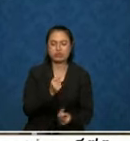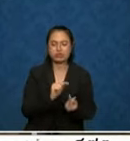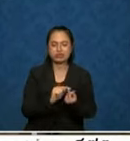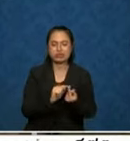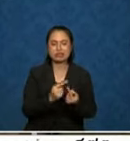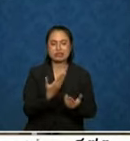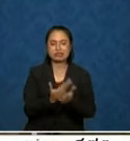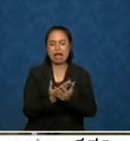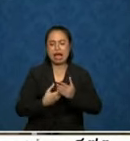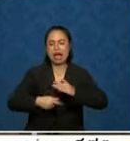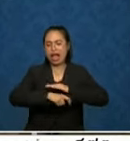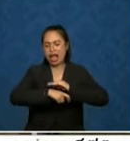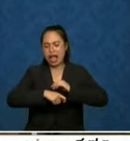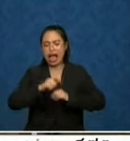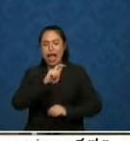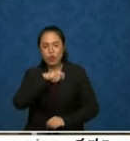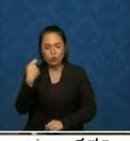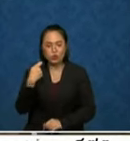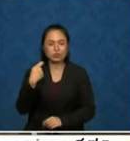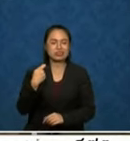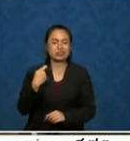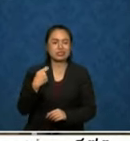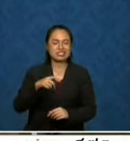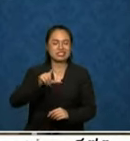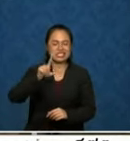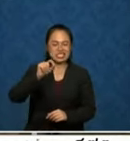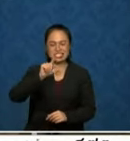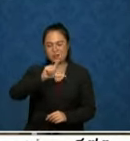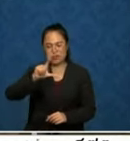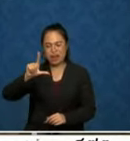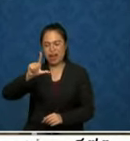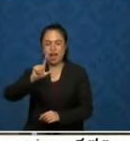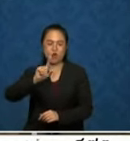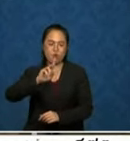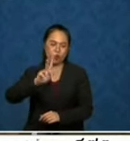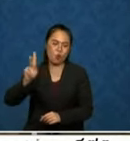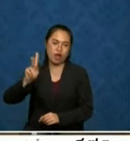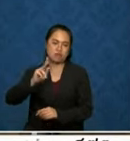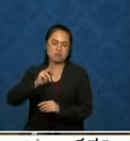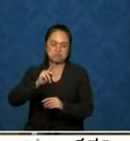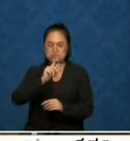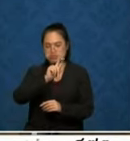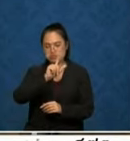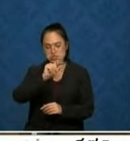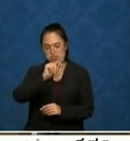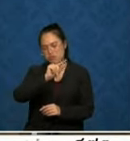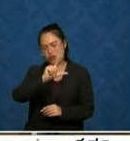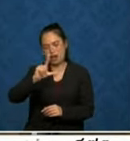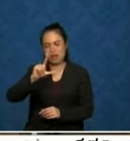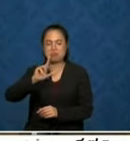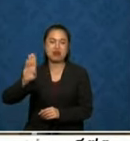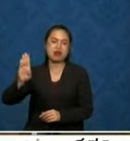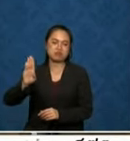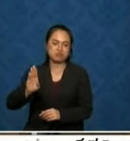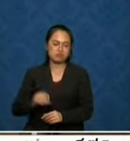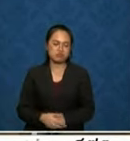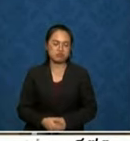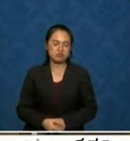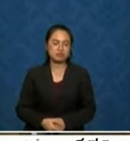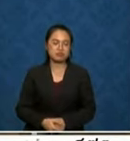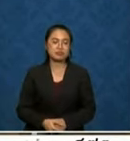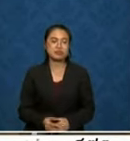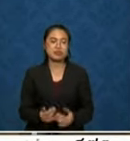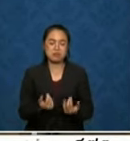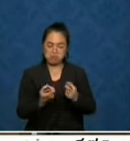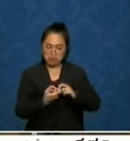รนี่ก็20กว่าล้านนะครับรวมทั้งหมดอุดรที่ผมเช็คได้นะฮะที่มันนั่นน่ะเพราะฉะนั้นในเรื่